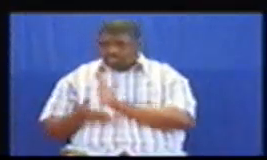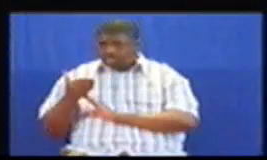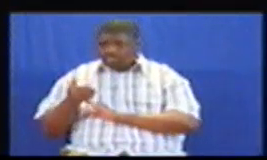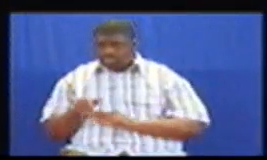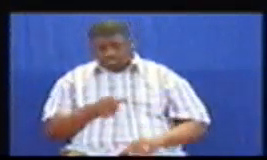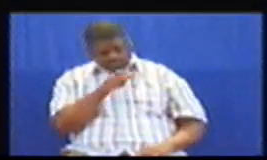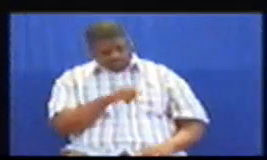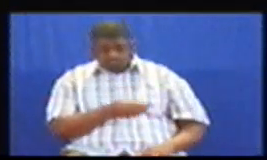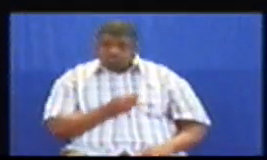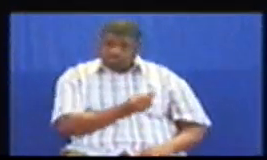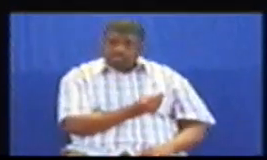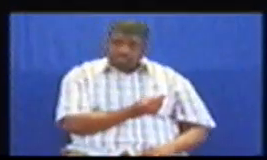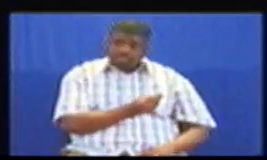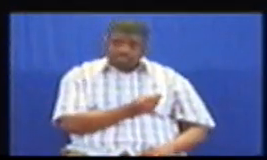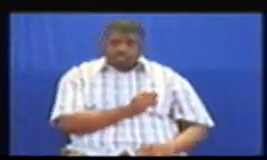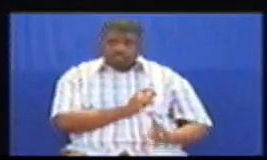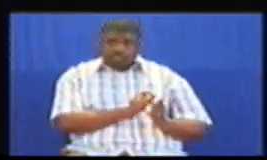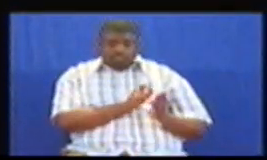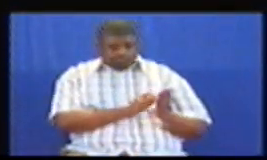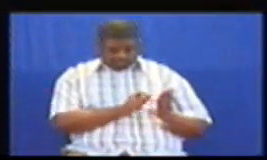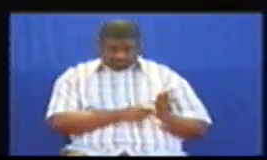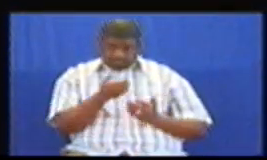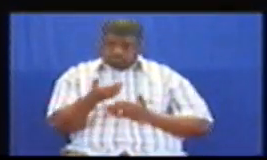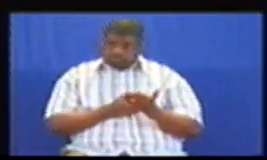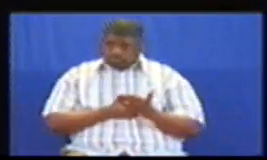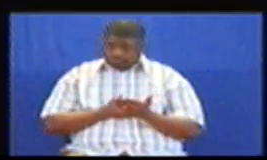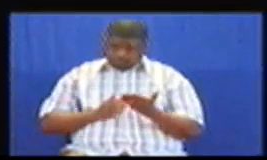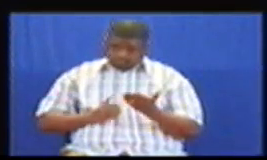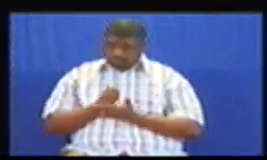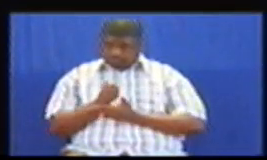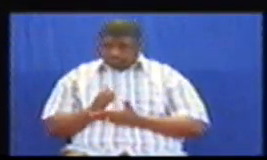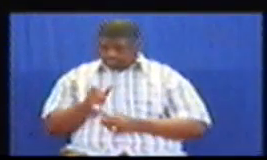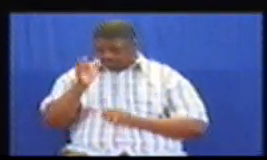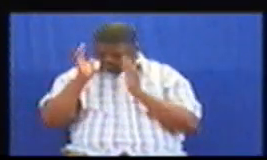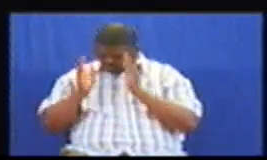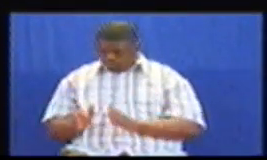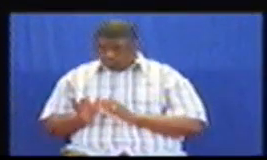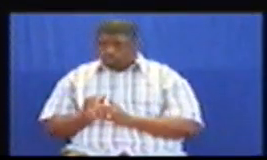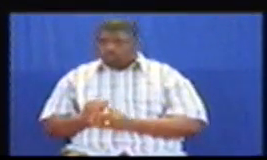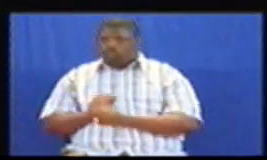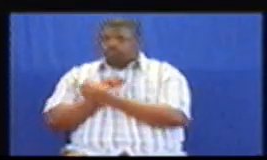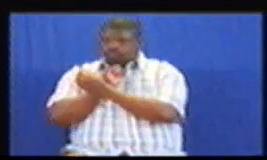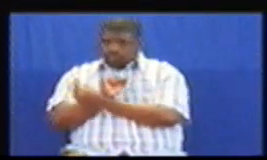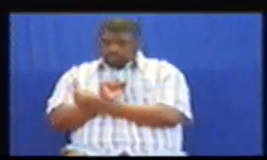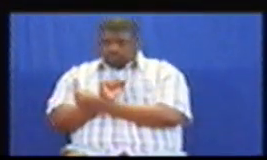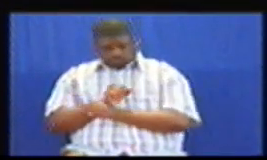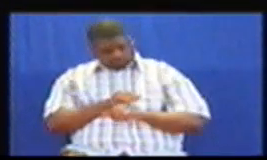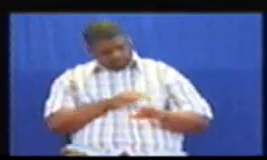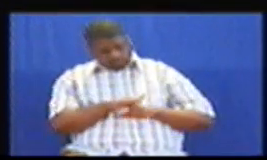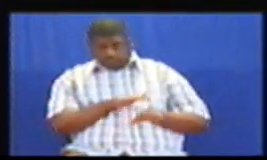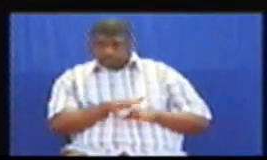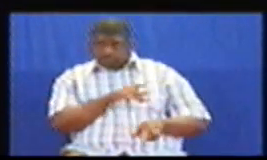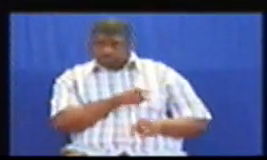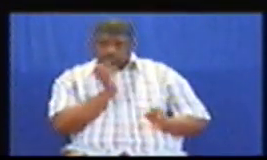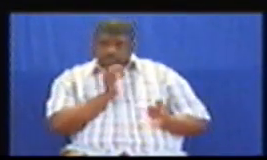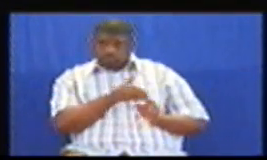mtuhumiwa anapoandika barua kupitia kwa mkuu wake wa gereza, akielezea nia hiyo ya